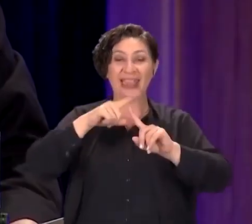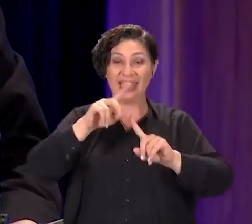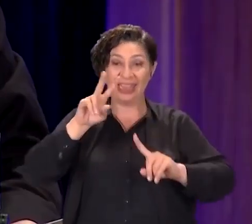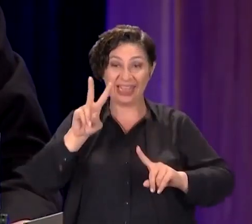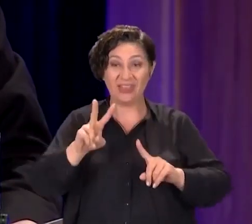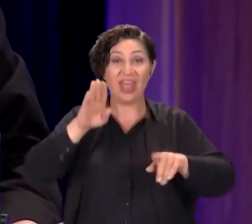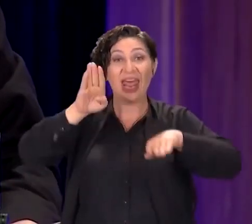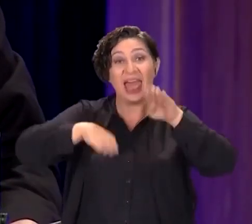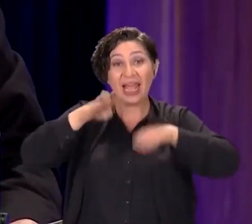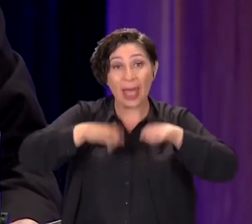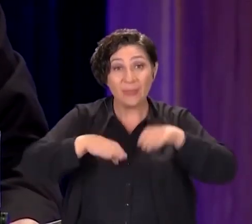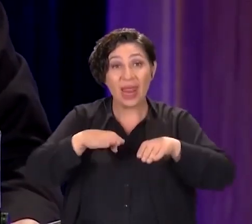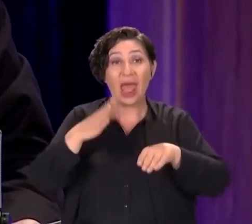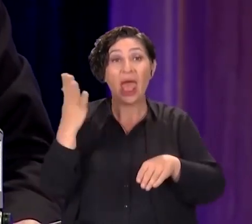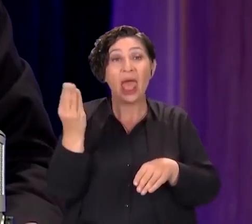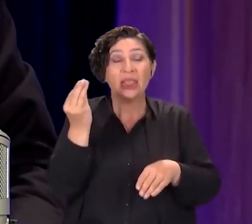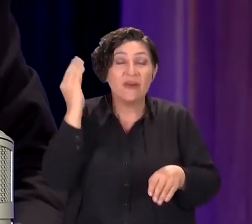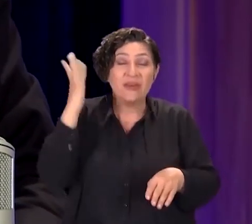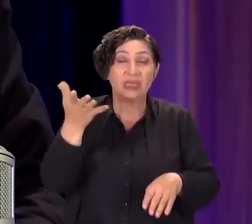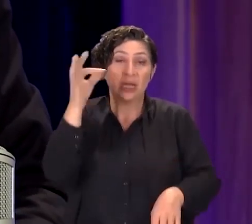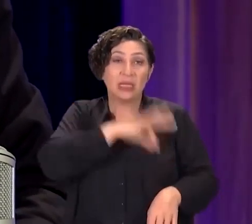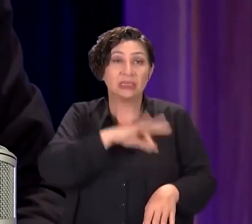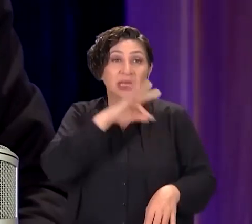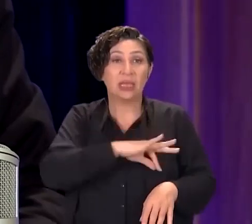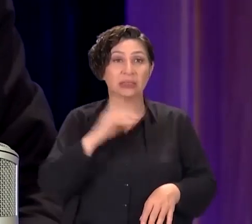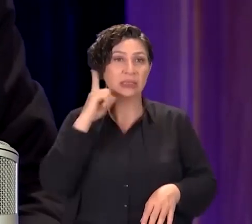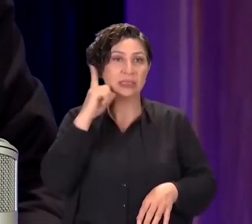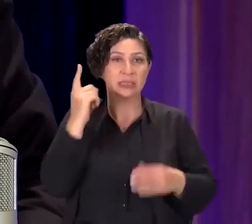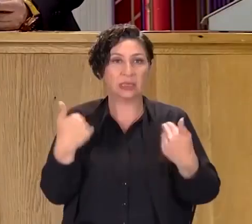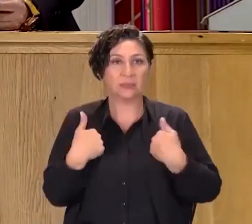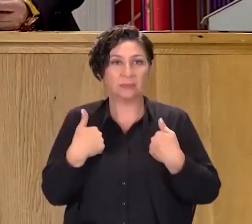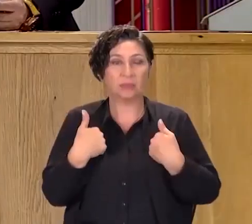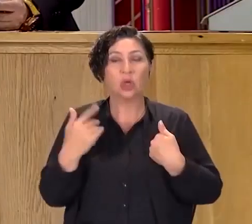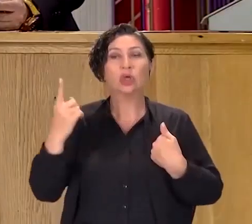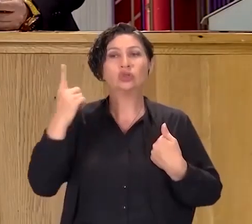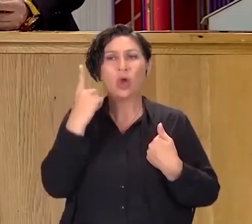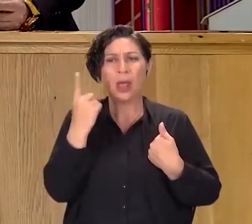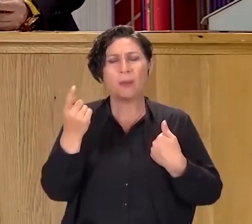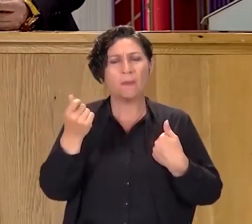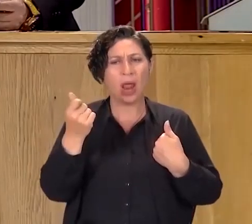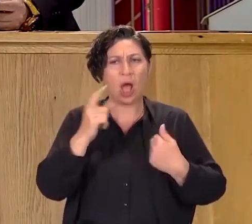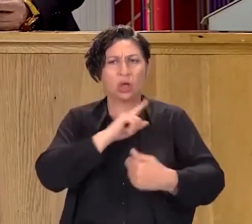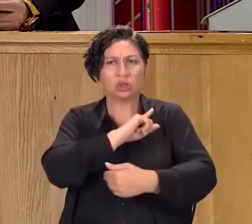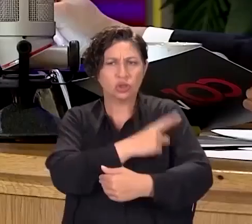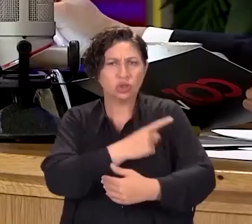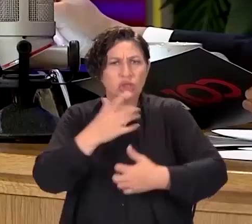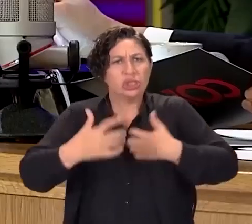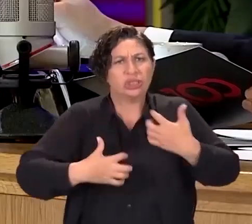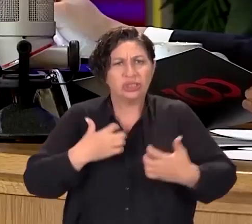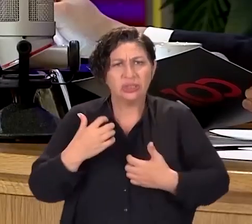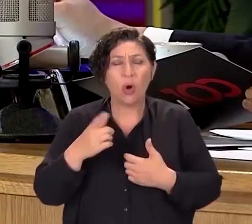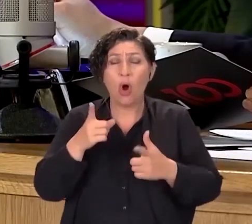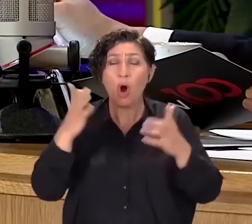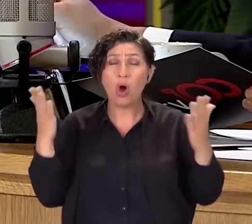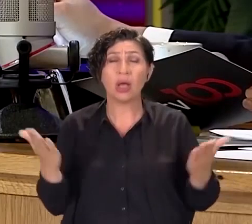ve reklamların en çok kazanan yıldızıydım. Şöhret, para, güç, hırs